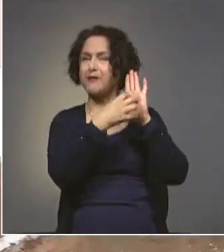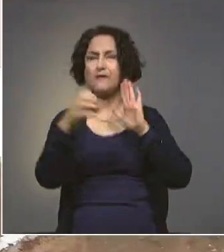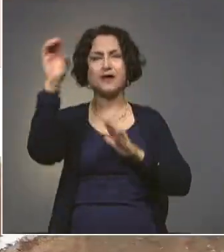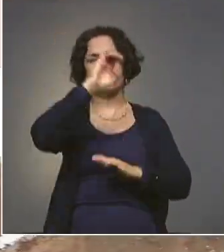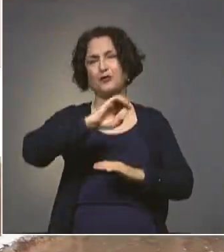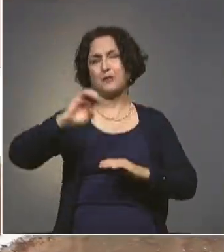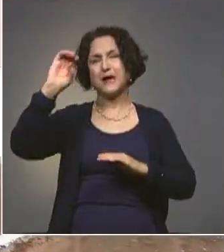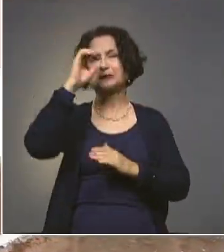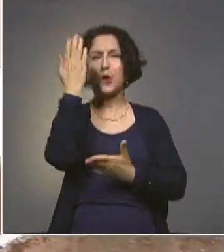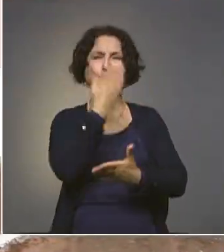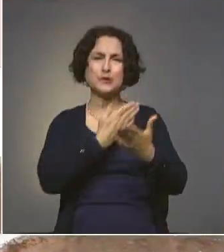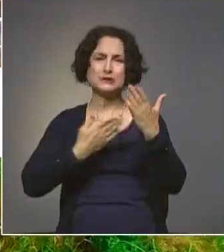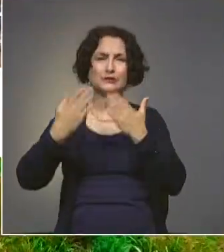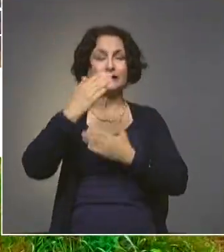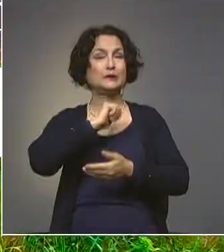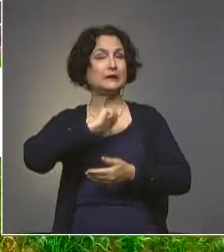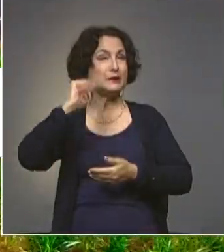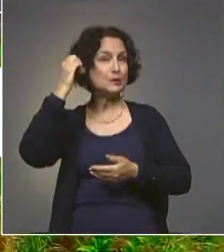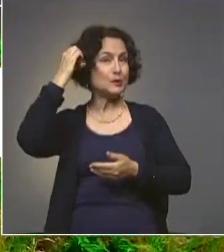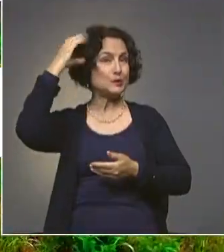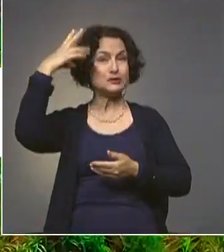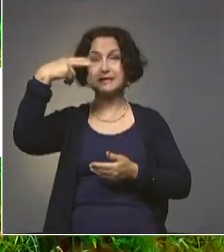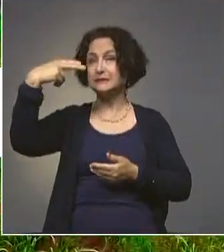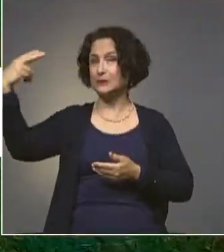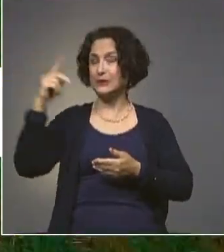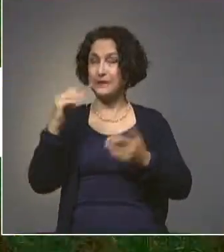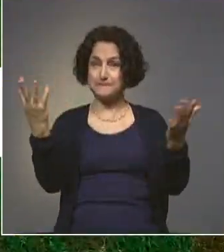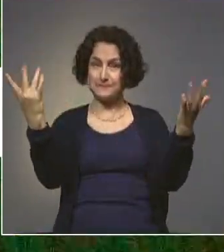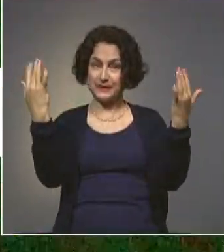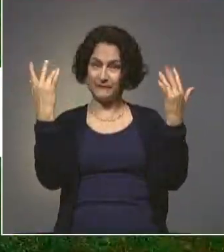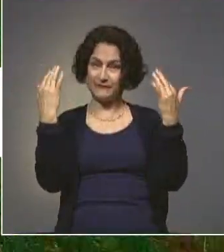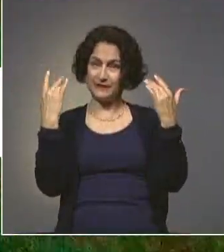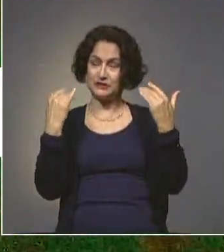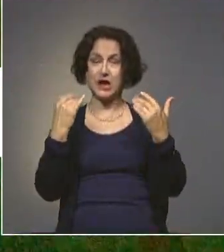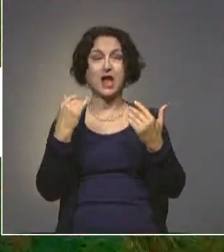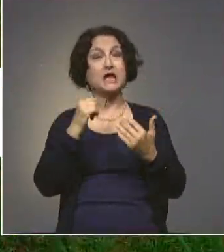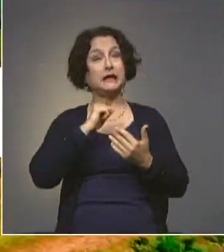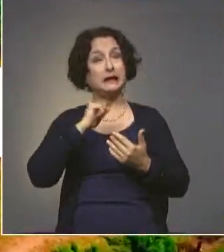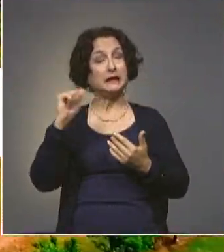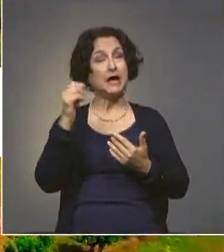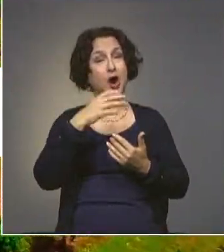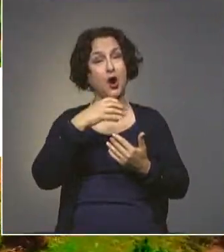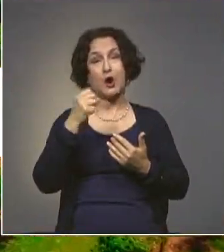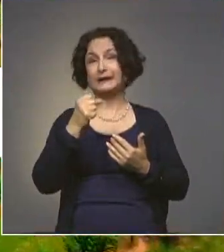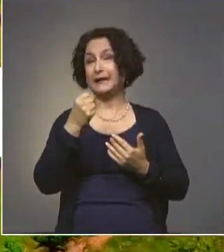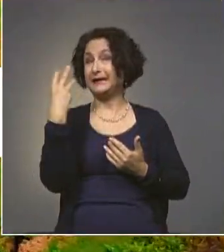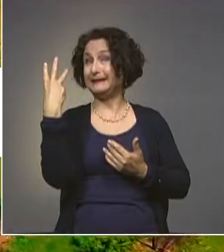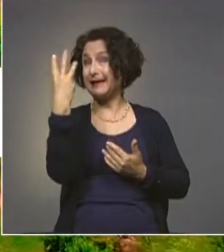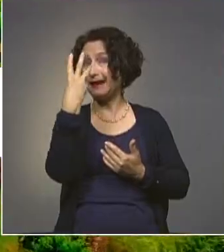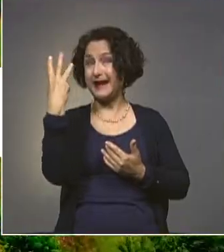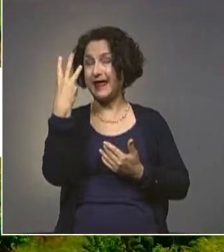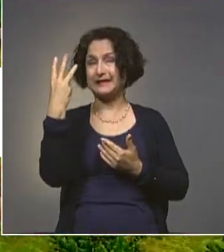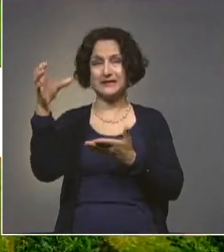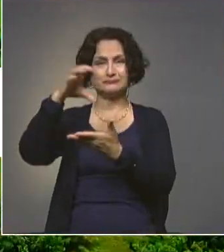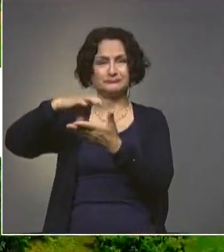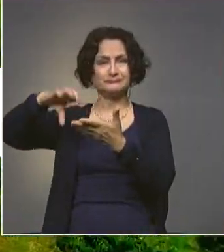европейска образователна и научна институция, която да привлича студенти от трети страни, не само от Европа, като целта